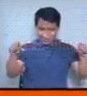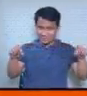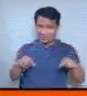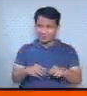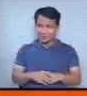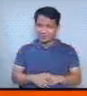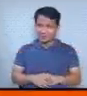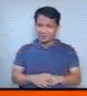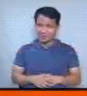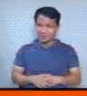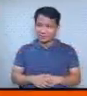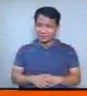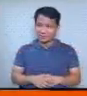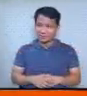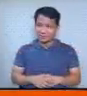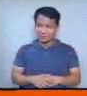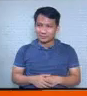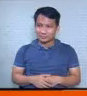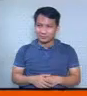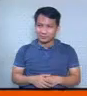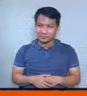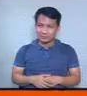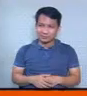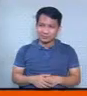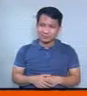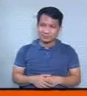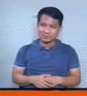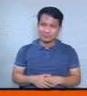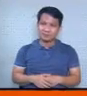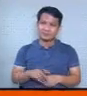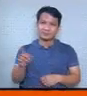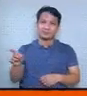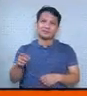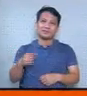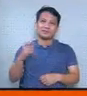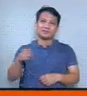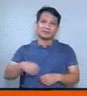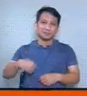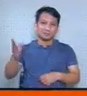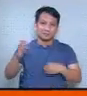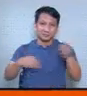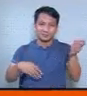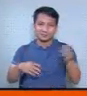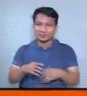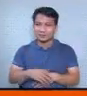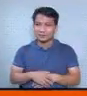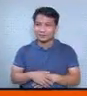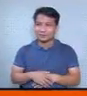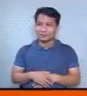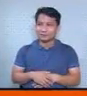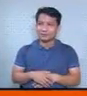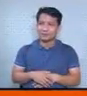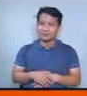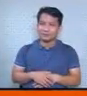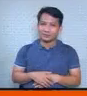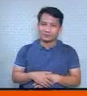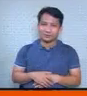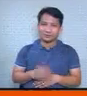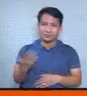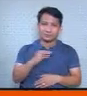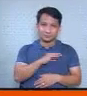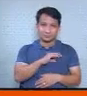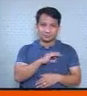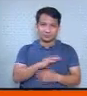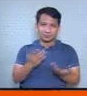Ticker tape. Ticker tape to sa mga parade, hinahagis. Sa mga bintana. Grabe naman. Walang benefits